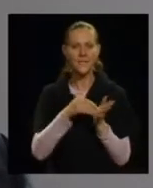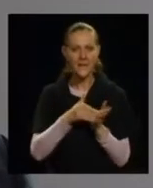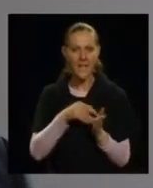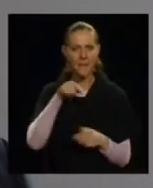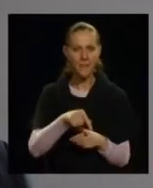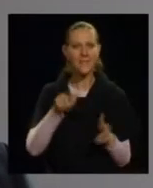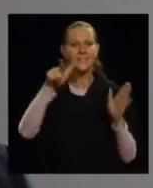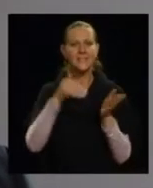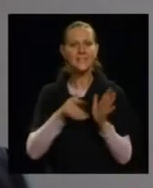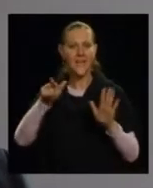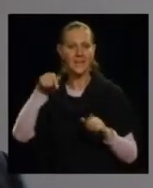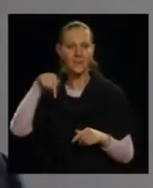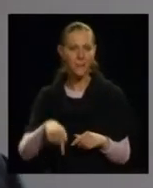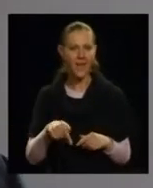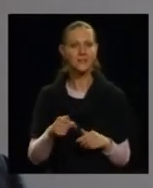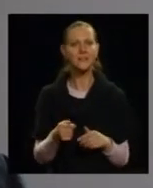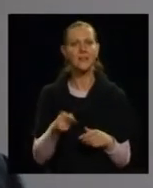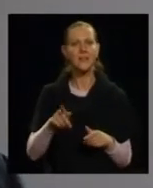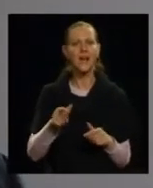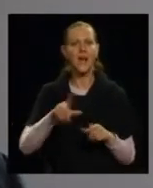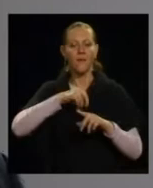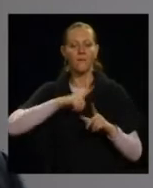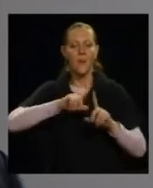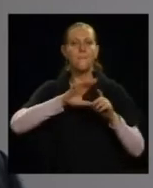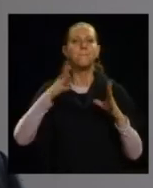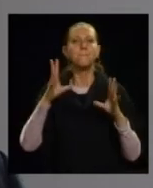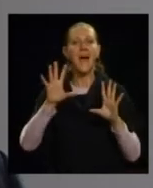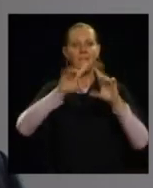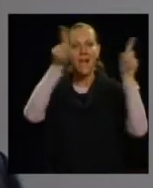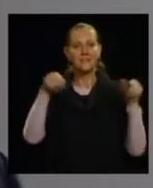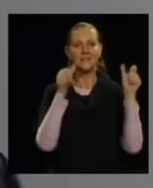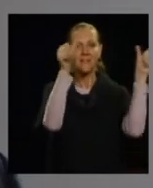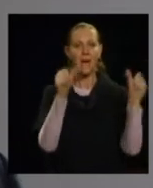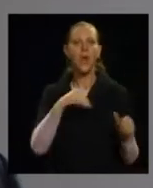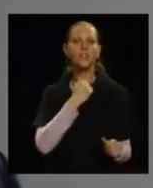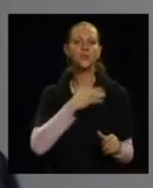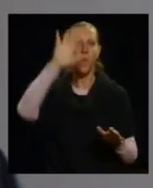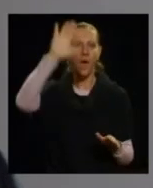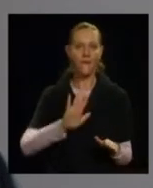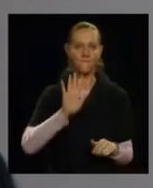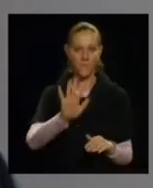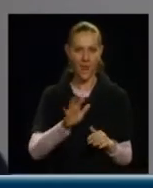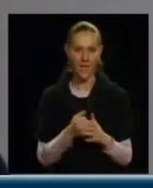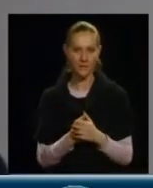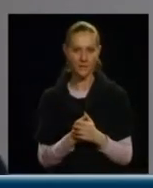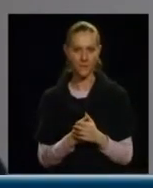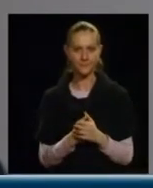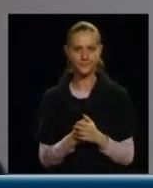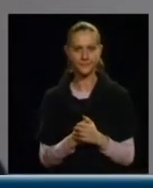2000-ben, illetve 2007-ben került fel ez a márványtábla az iskola falára, és